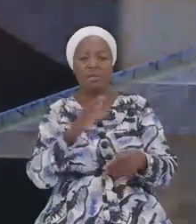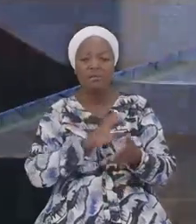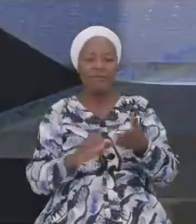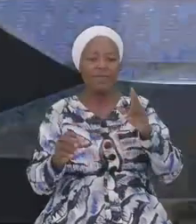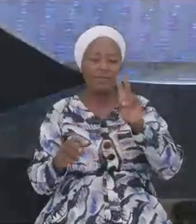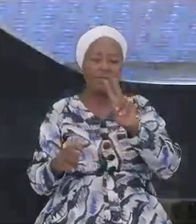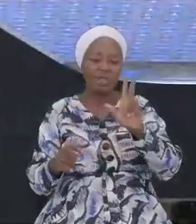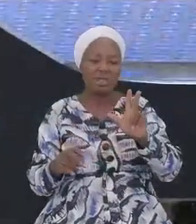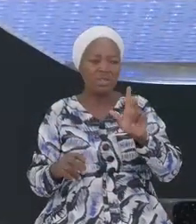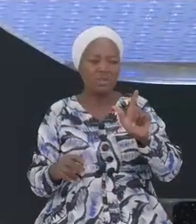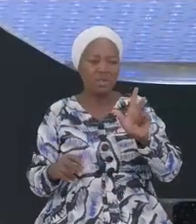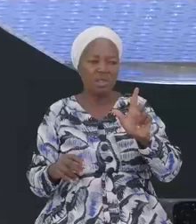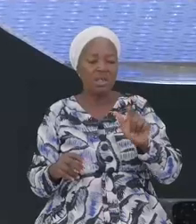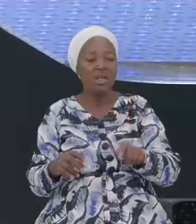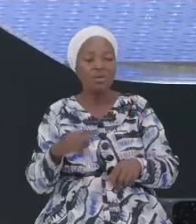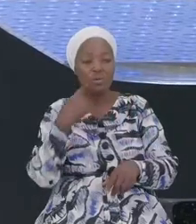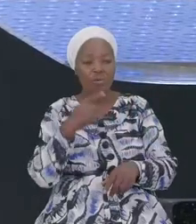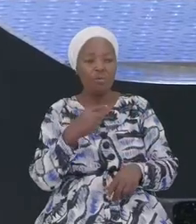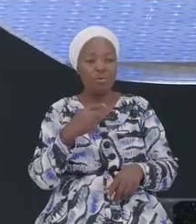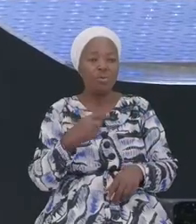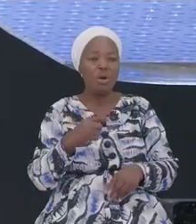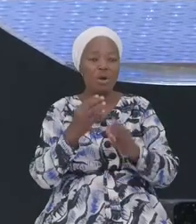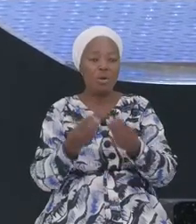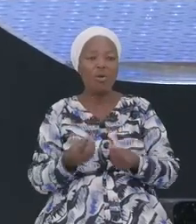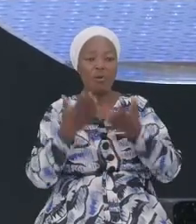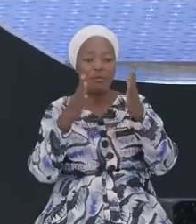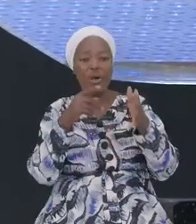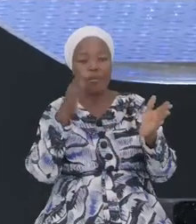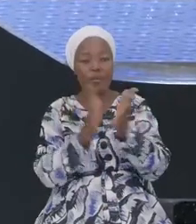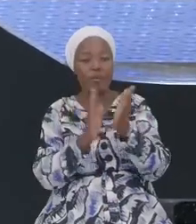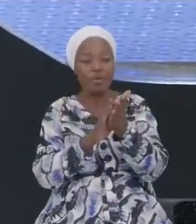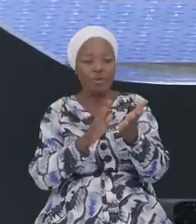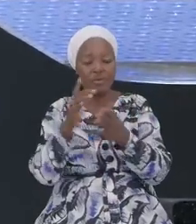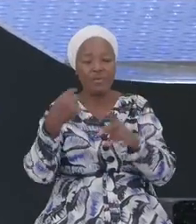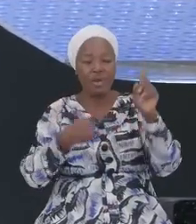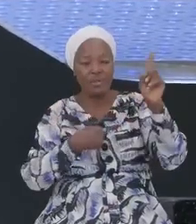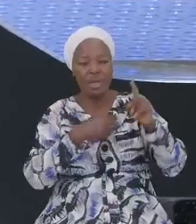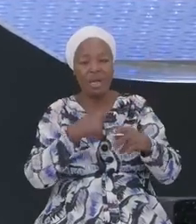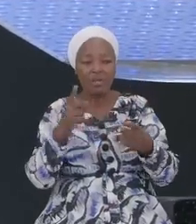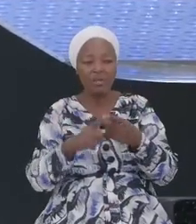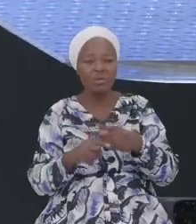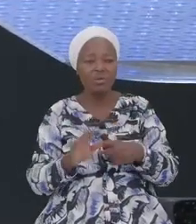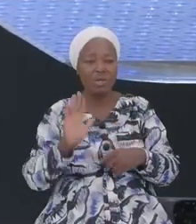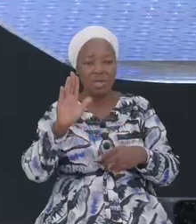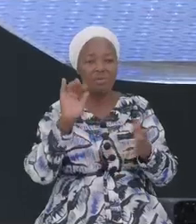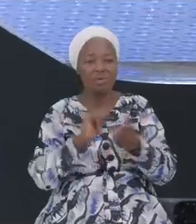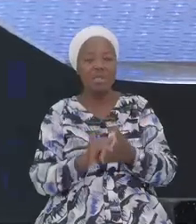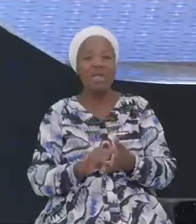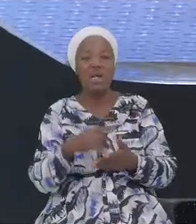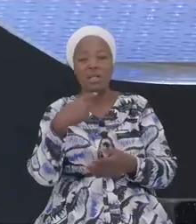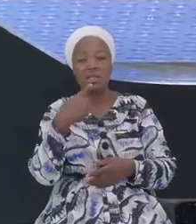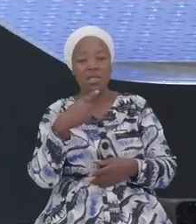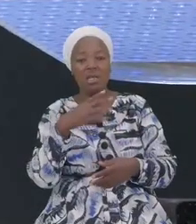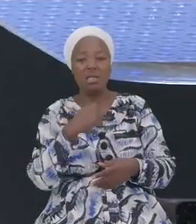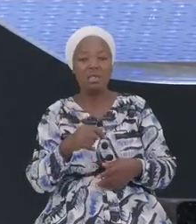Verset 23. Celui qui offre pour sacrifice des actions de grâce me glorifie. Et à celui qui veille